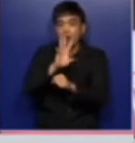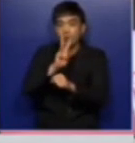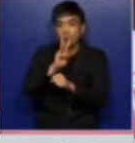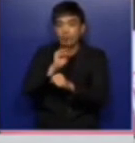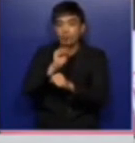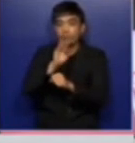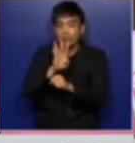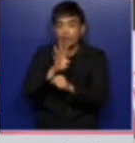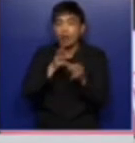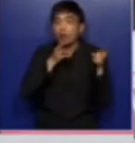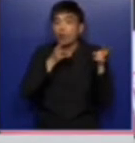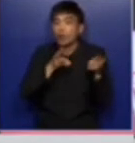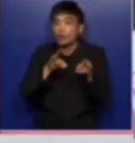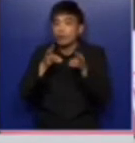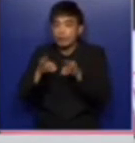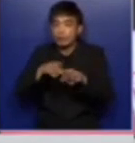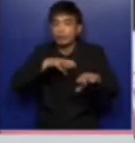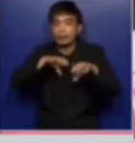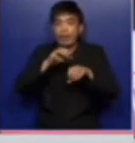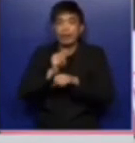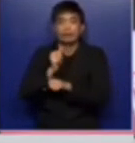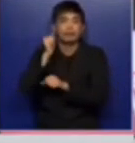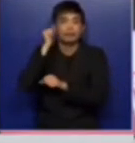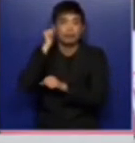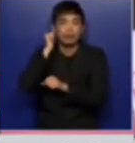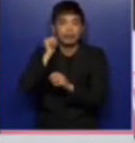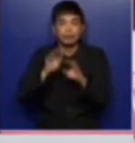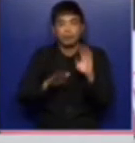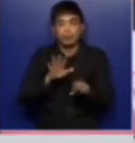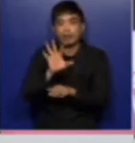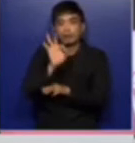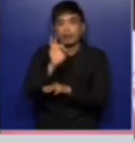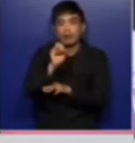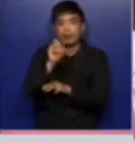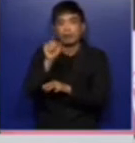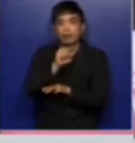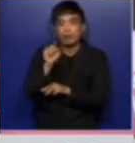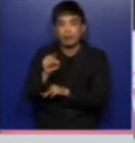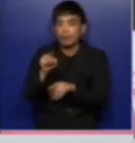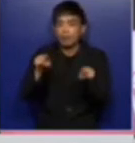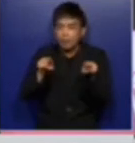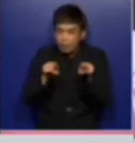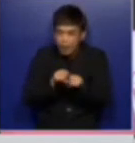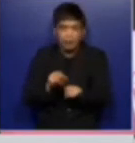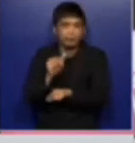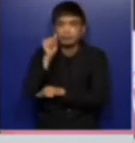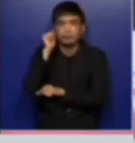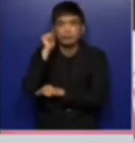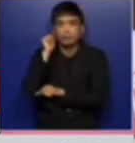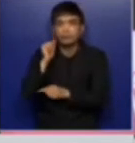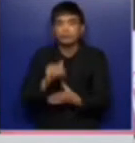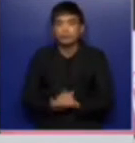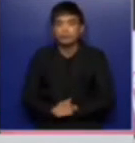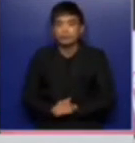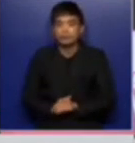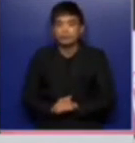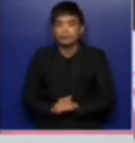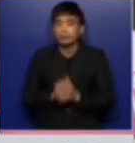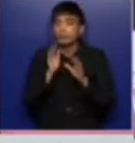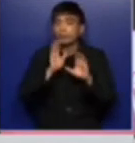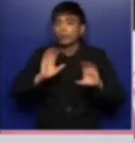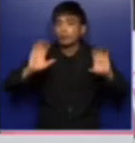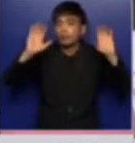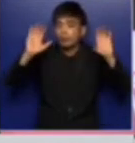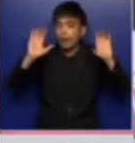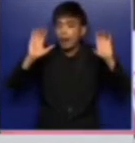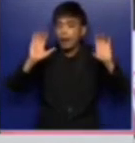ดิมคือไม่ต่ำกว่า 90% เนี่ยแทบจะเหมือนเดิมรัฐบาลละเลยไม่ได้กำหนด